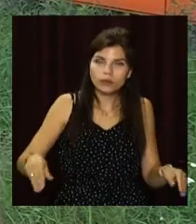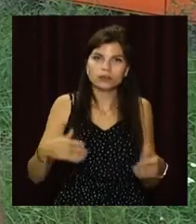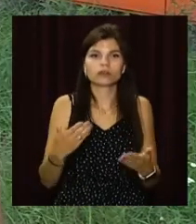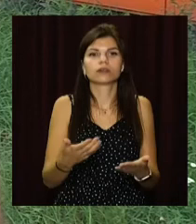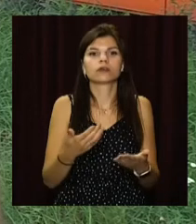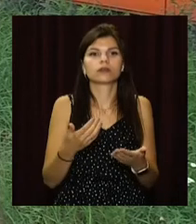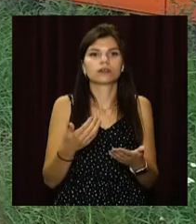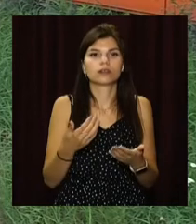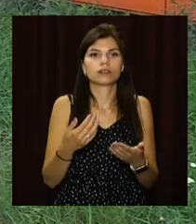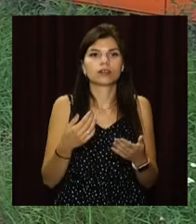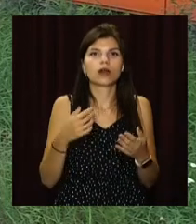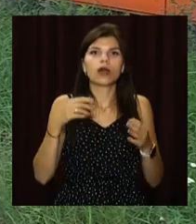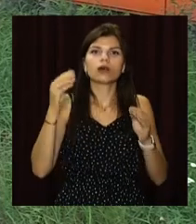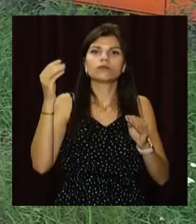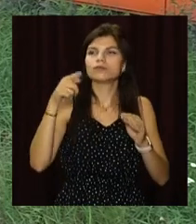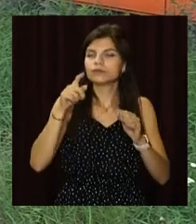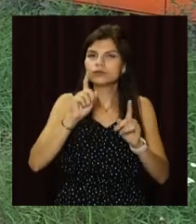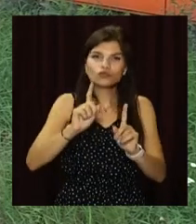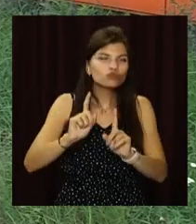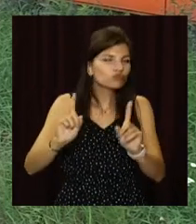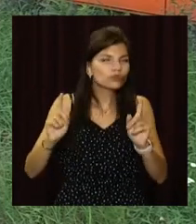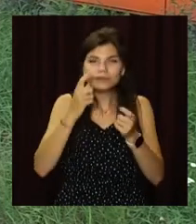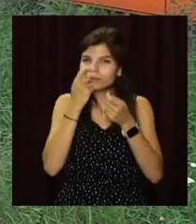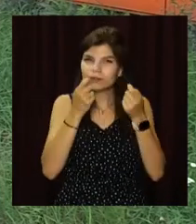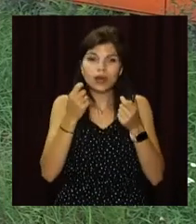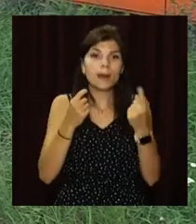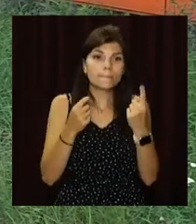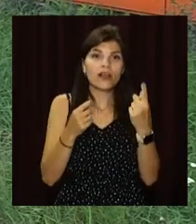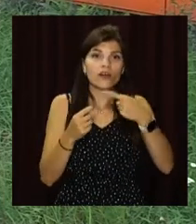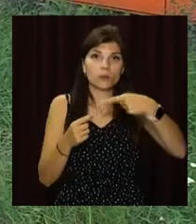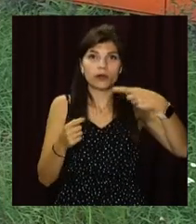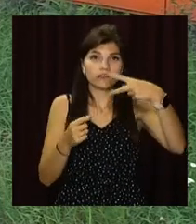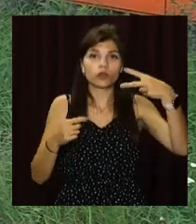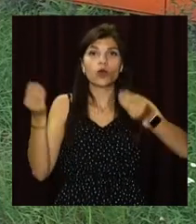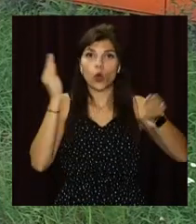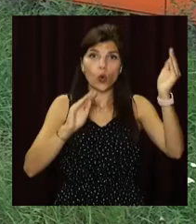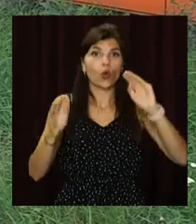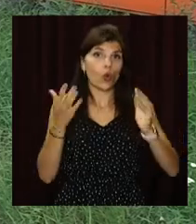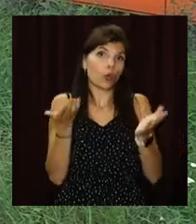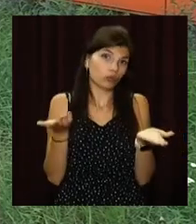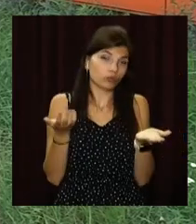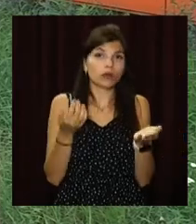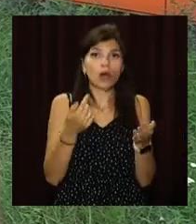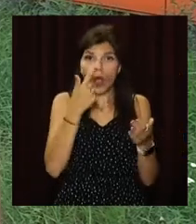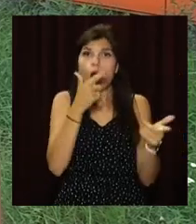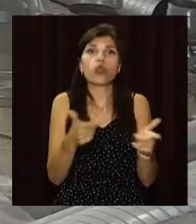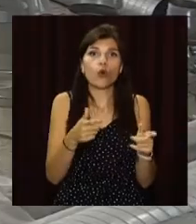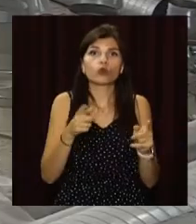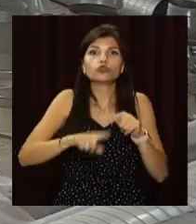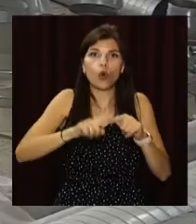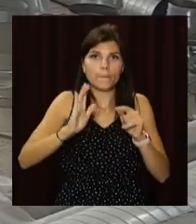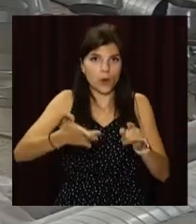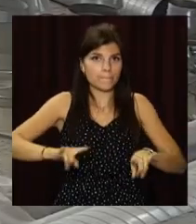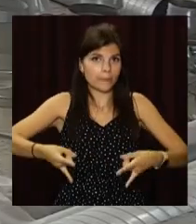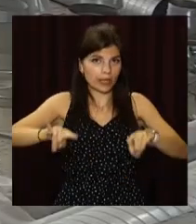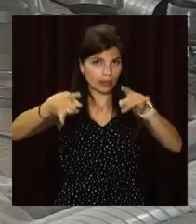по отделке. Практически первый, второй этаж поштукатурен і готов під плітку. На